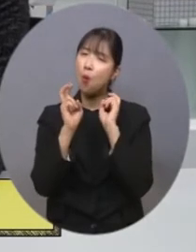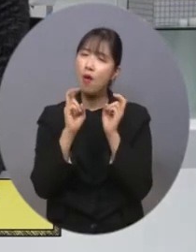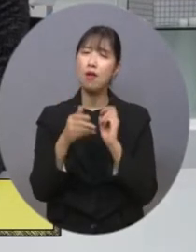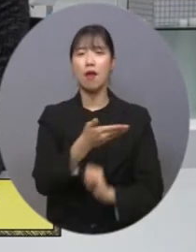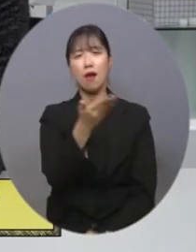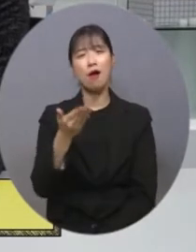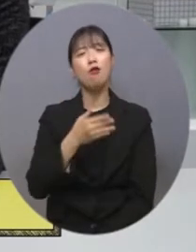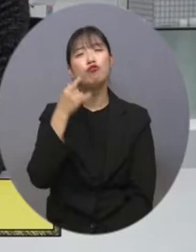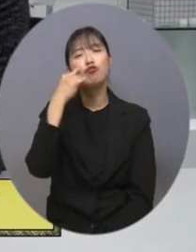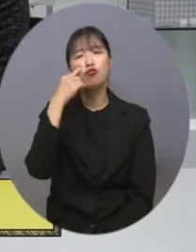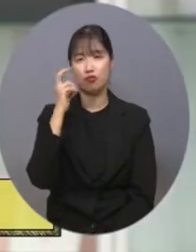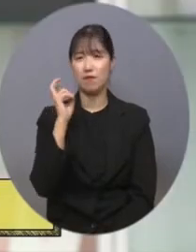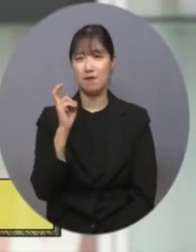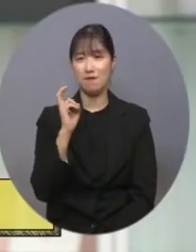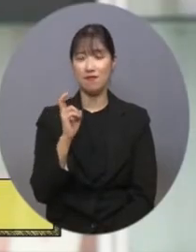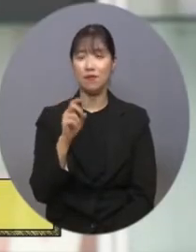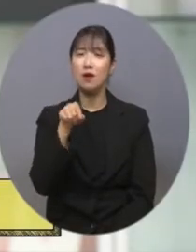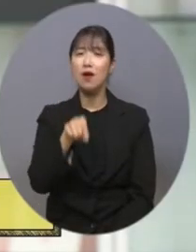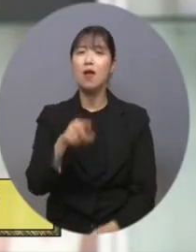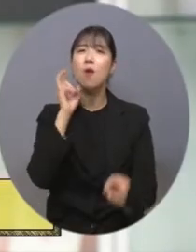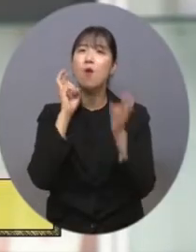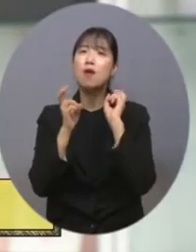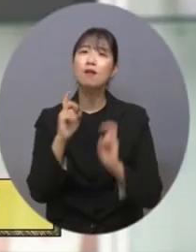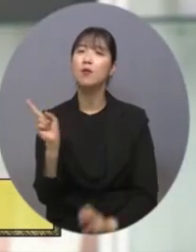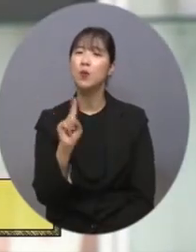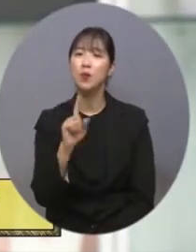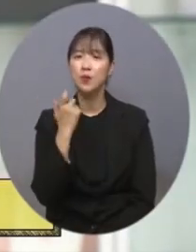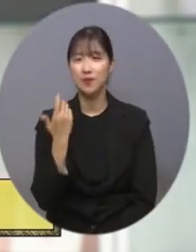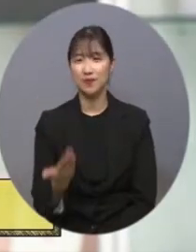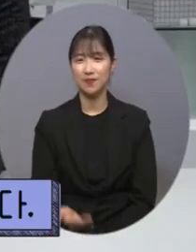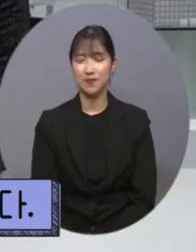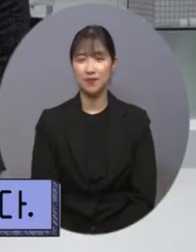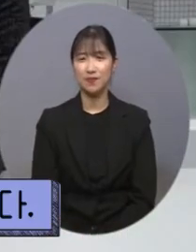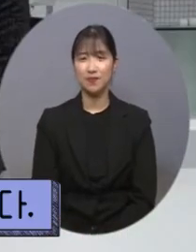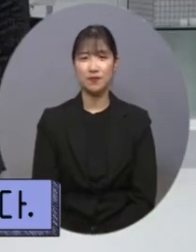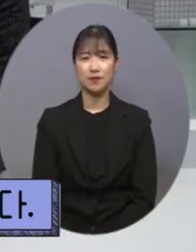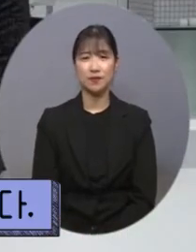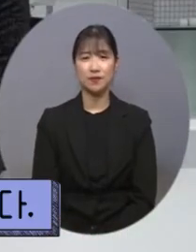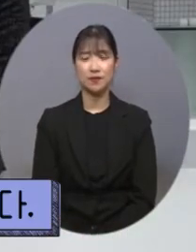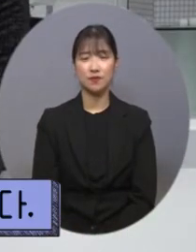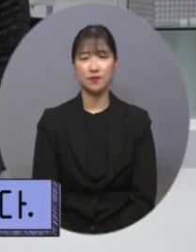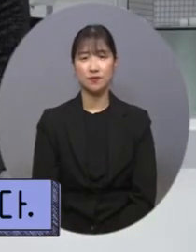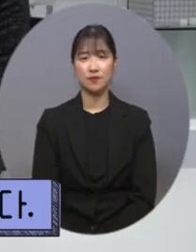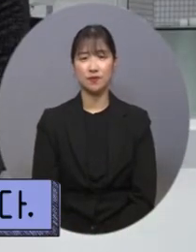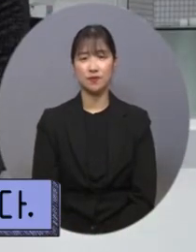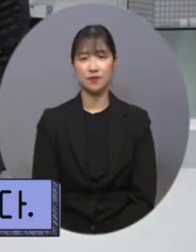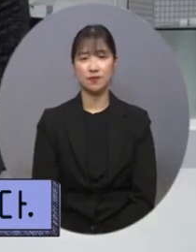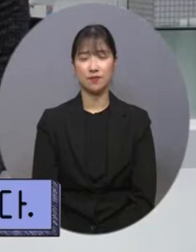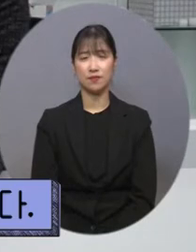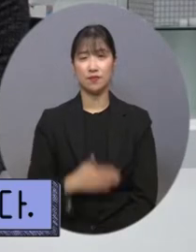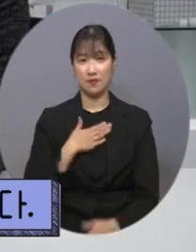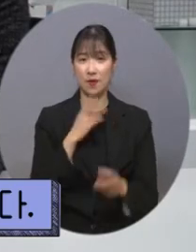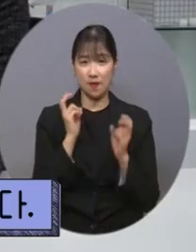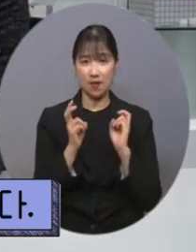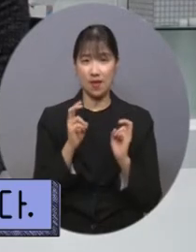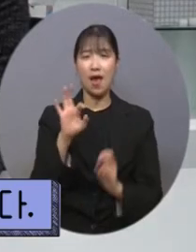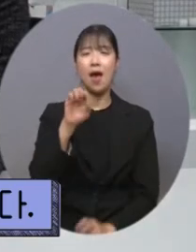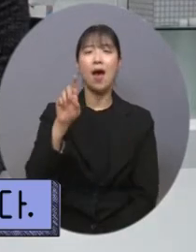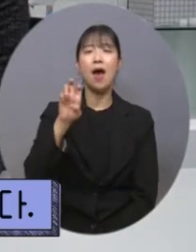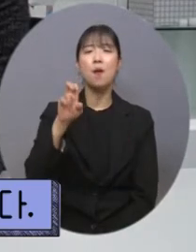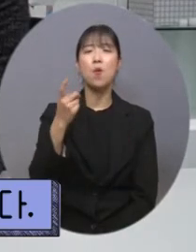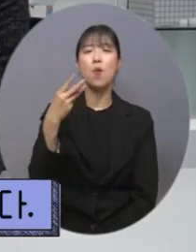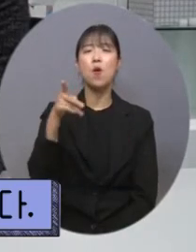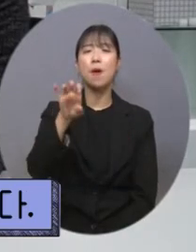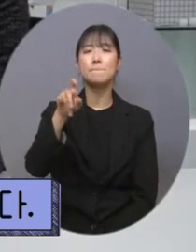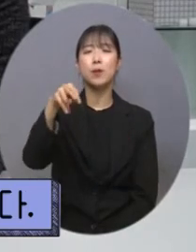많이 궁금해하실 것 같아요. 위드림은 어떤 회사인가요? 아, 그 위드림은 아모레